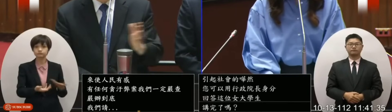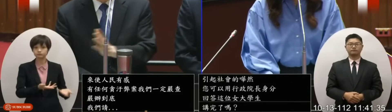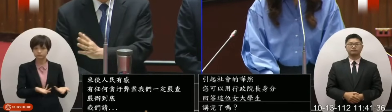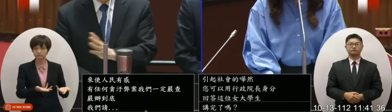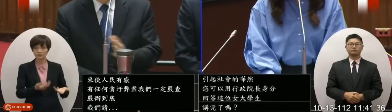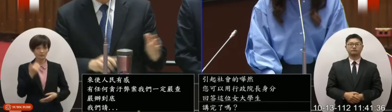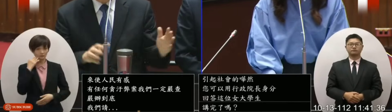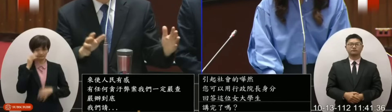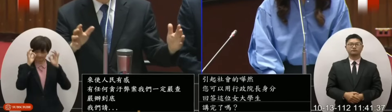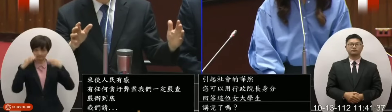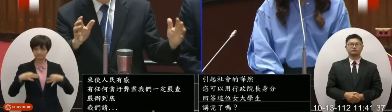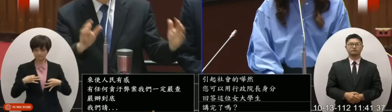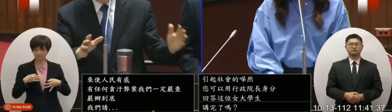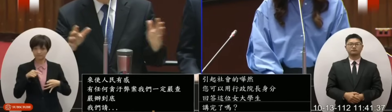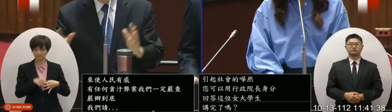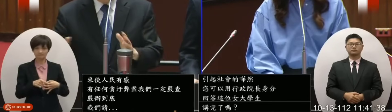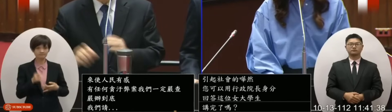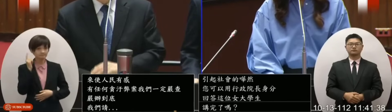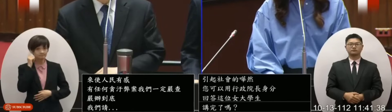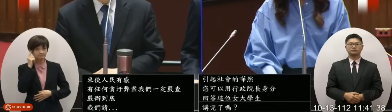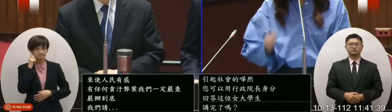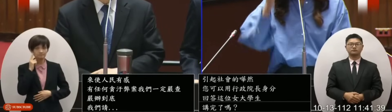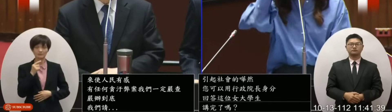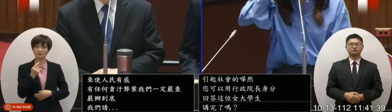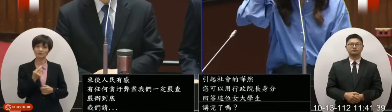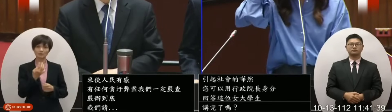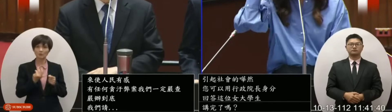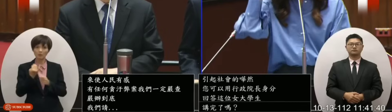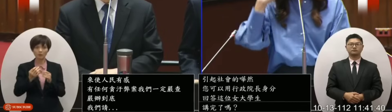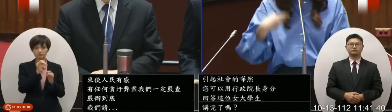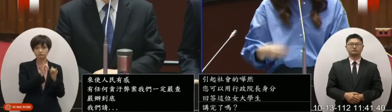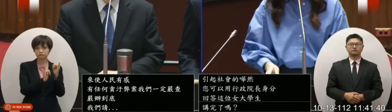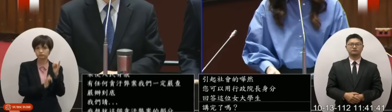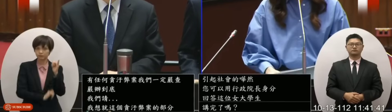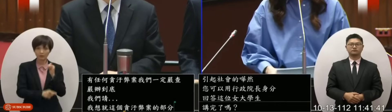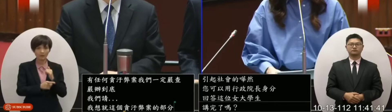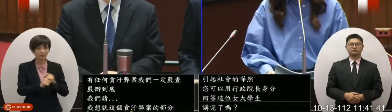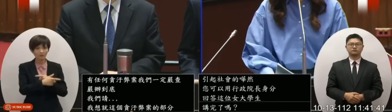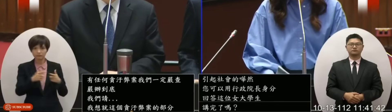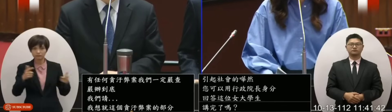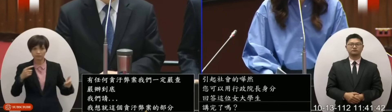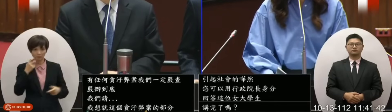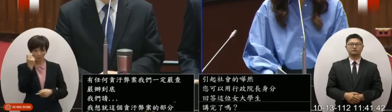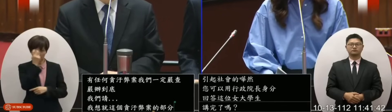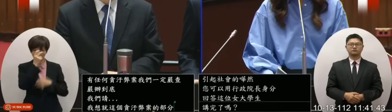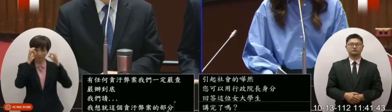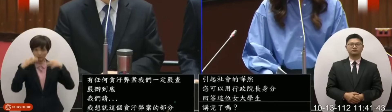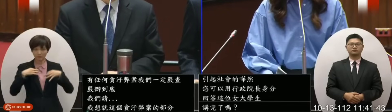来检讨这一个不同年代的这一个贪污弊案的情形呢，我们会发现呢确